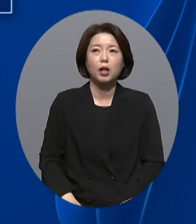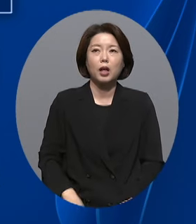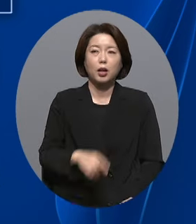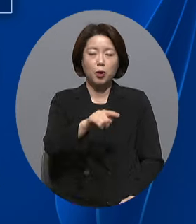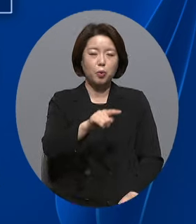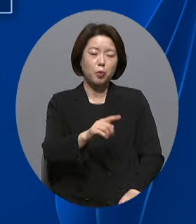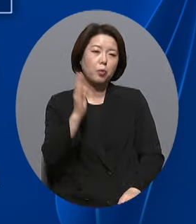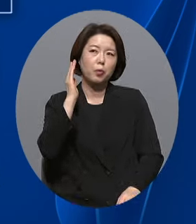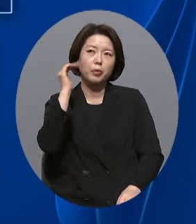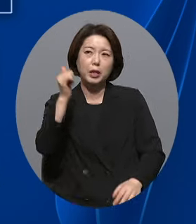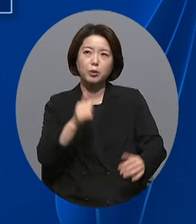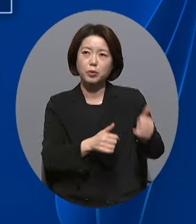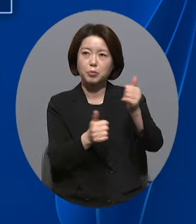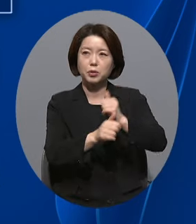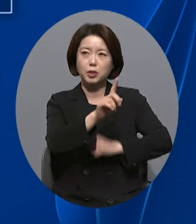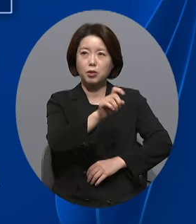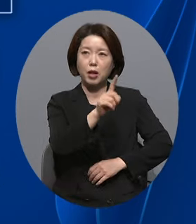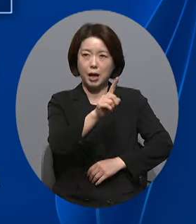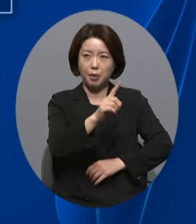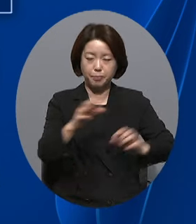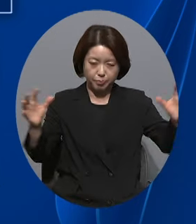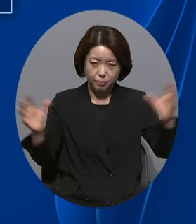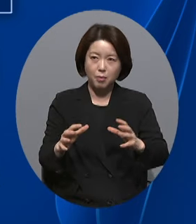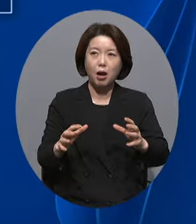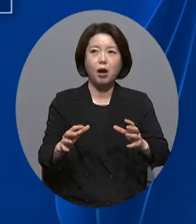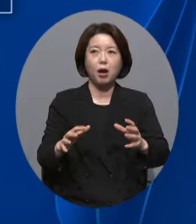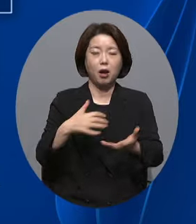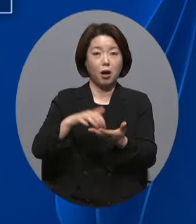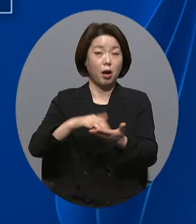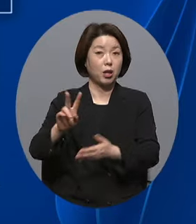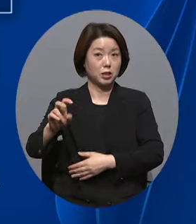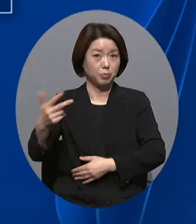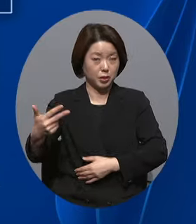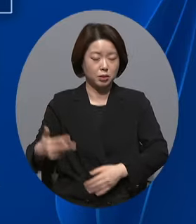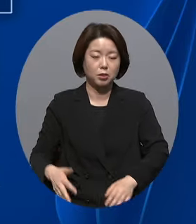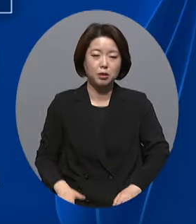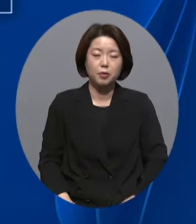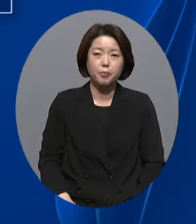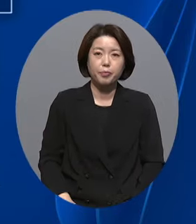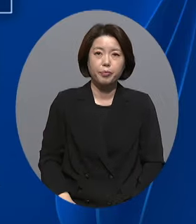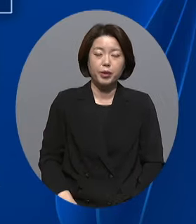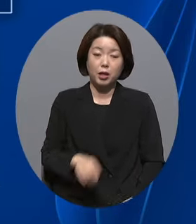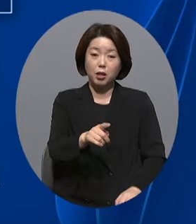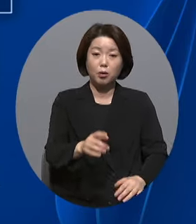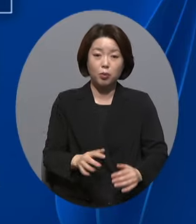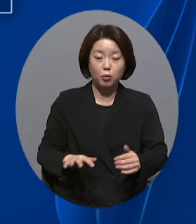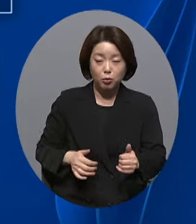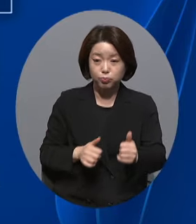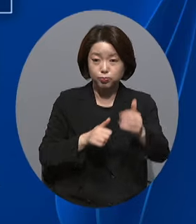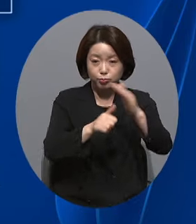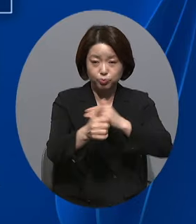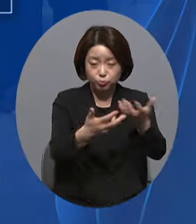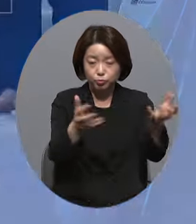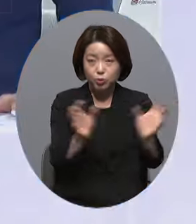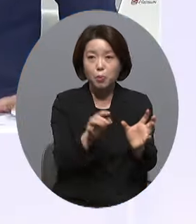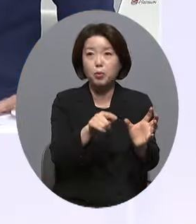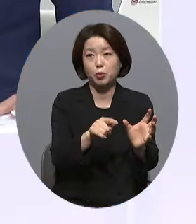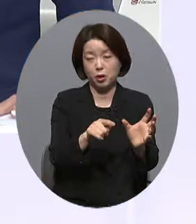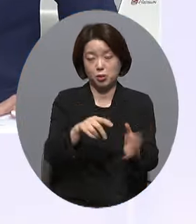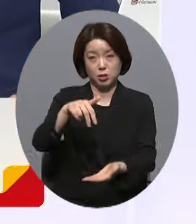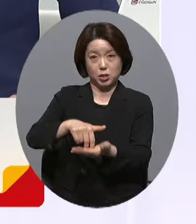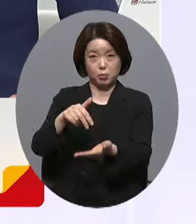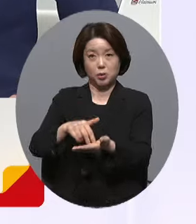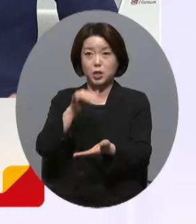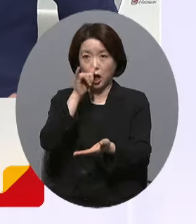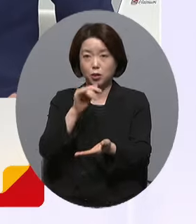14명이 투입됐다 이렇게 얘기를 하고 있습니다. 당시 청와대 관계자들은 이제 사절단 자격이었는데 뭐가 문제냐 이런 설명을 내놓긴 하는데